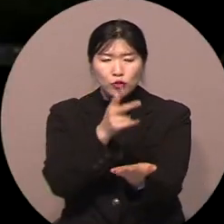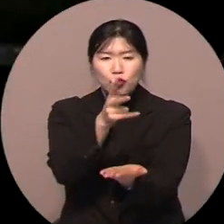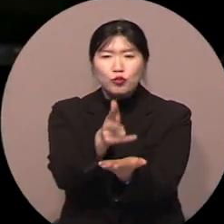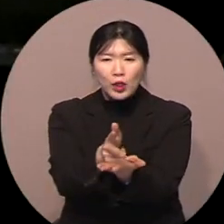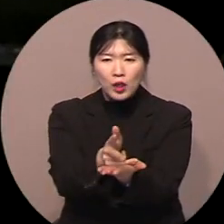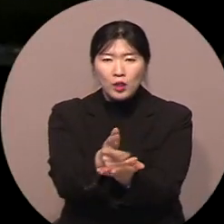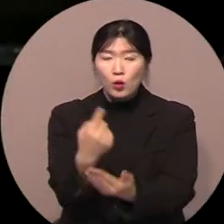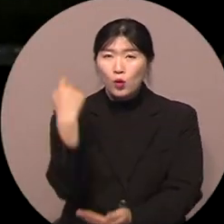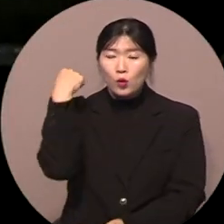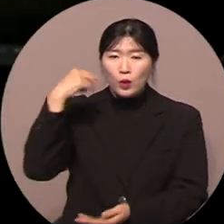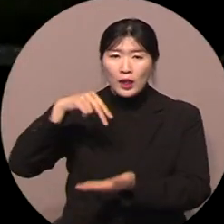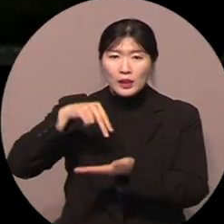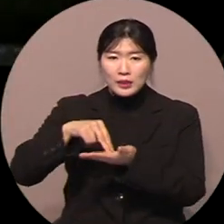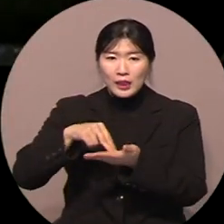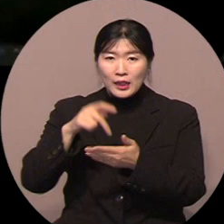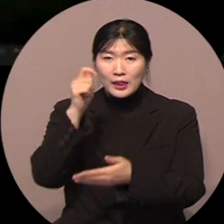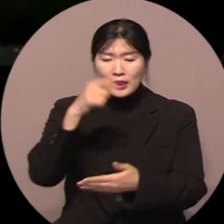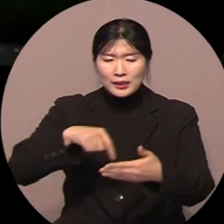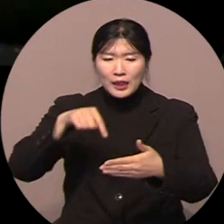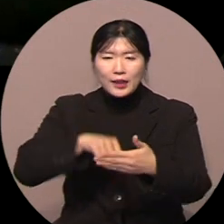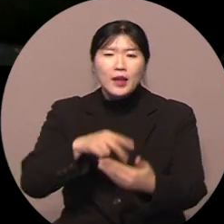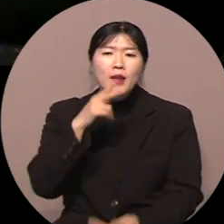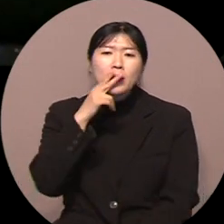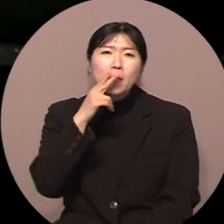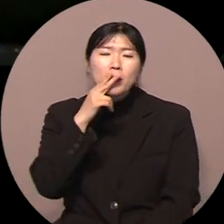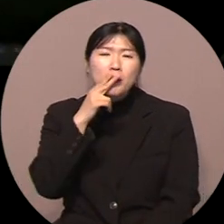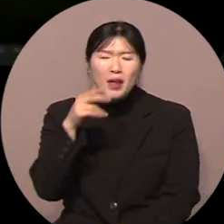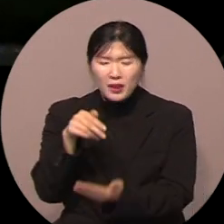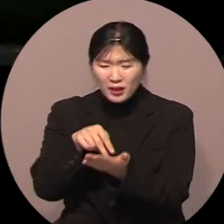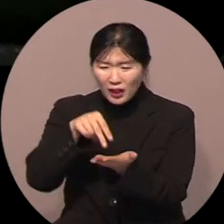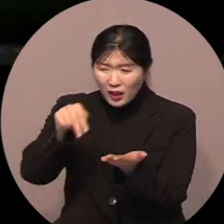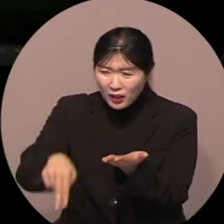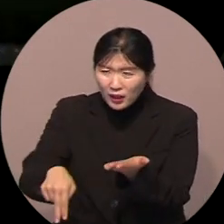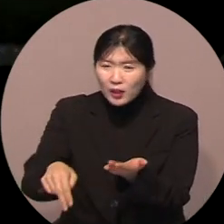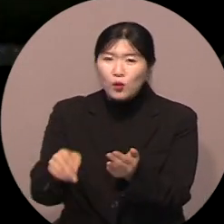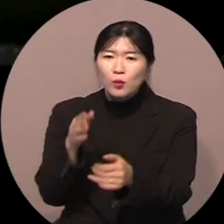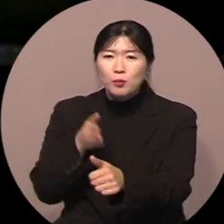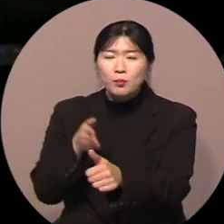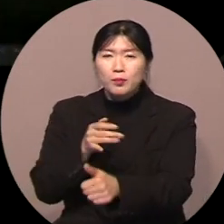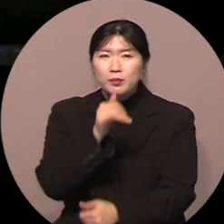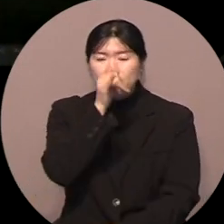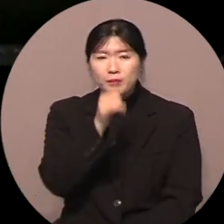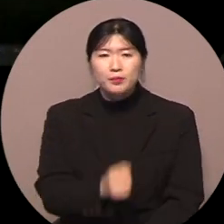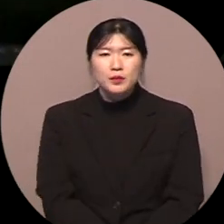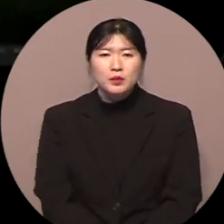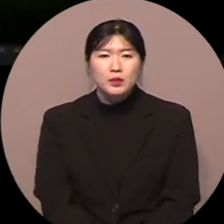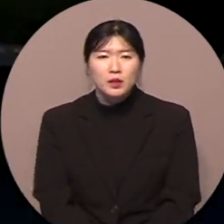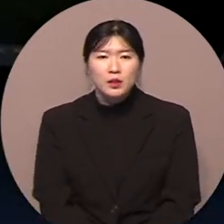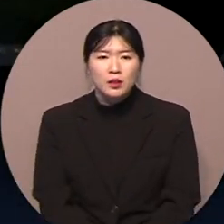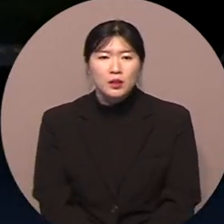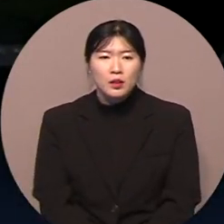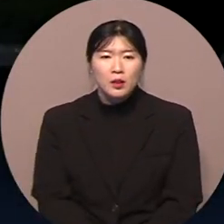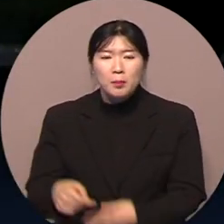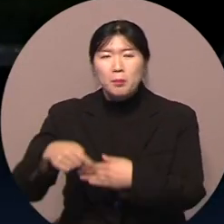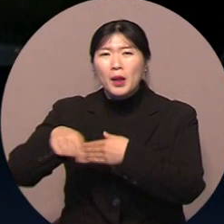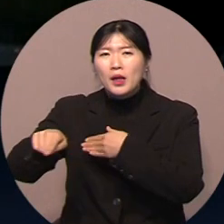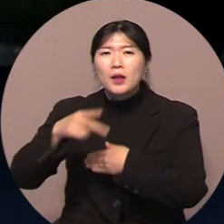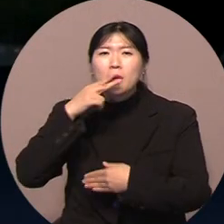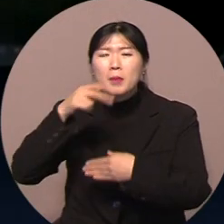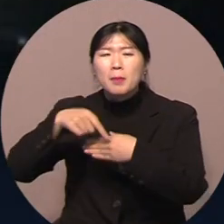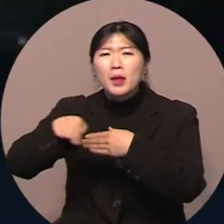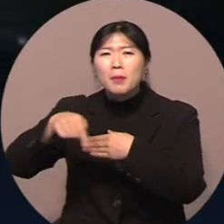그리고 뒷좌석에서 담배를 피우는 20대 승객에게 잠시 하차할 것을 권합니다 나가서 좀 담비 좀